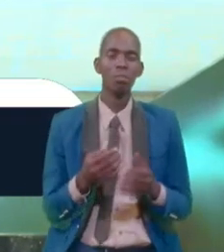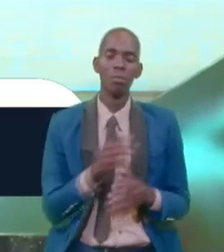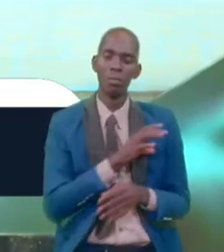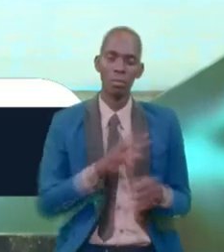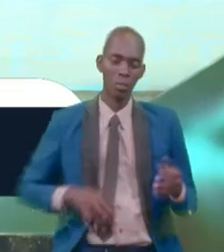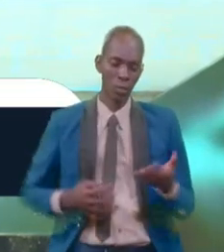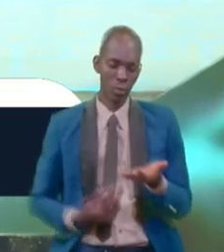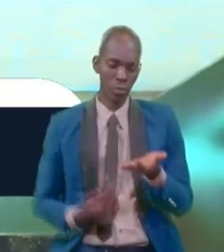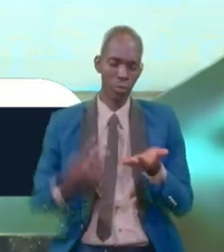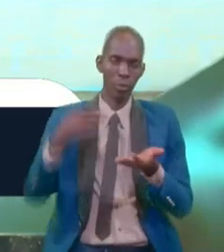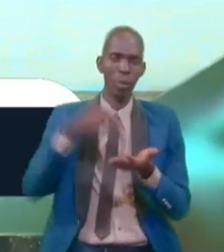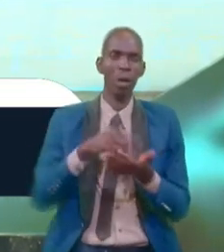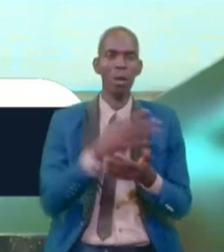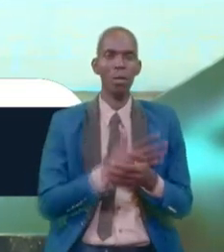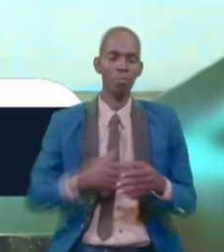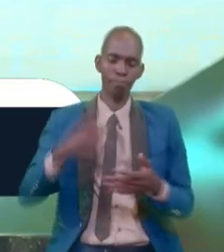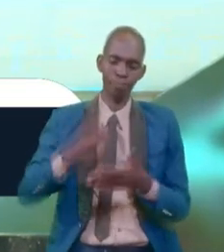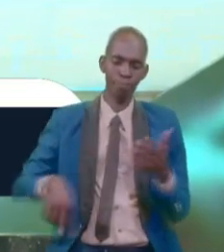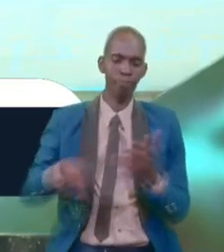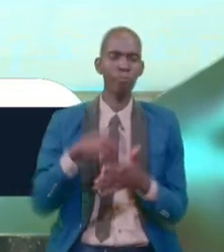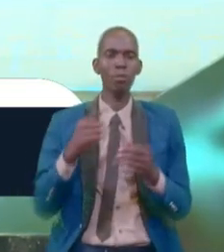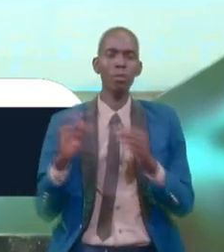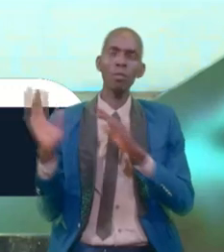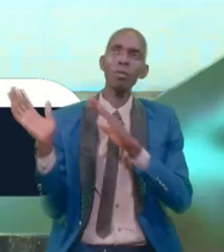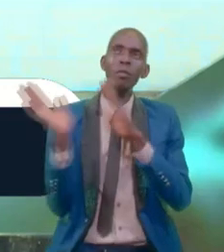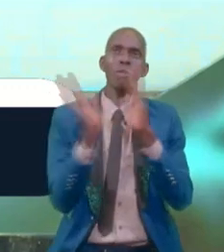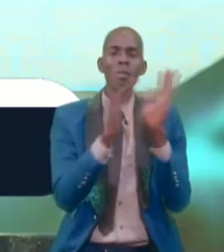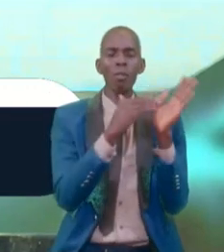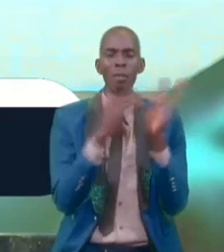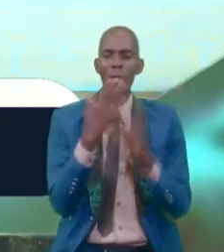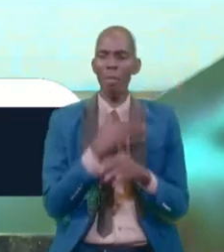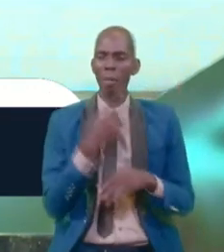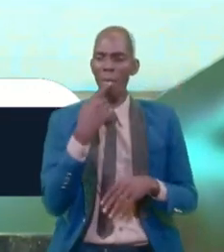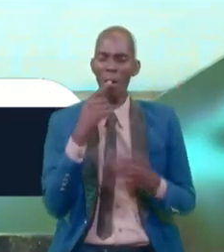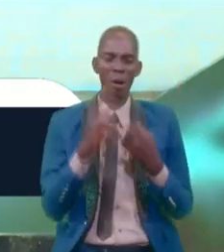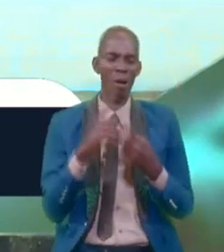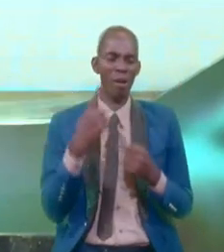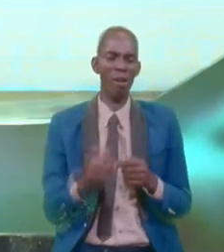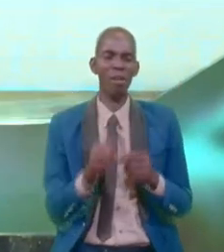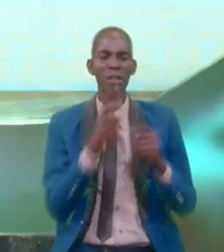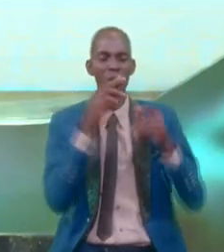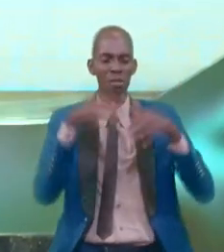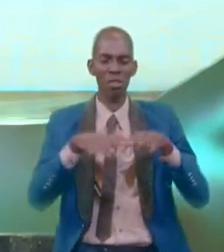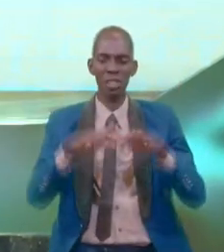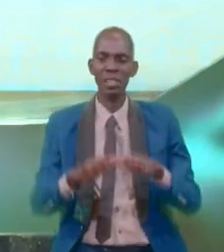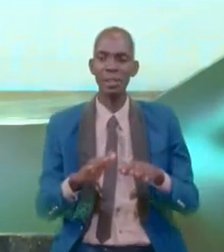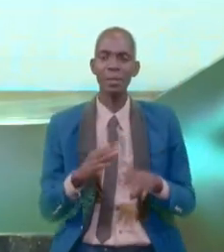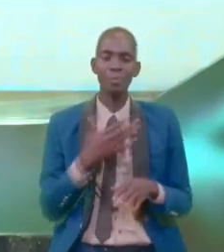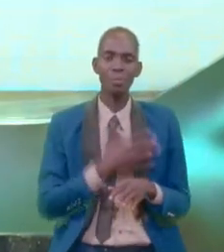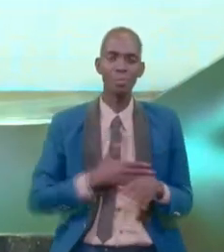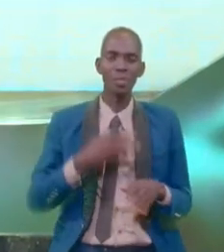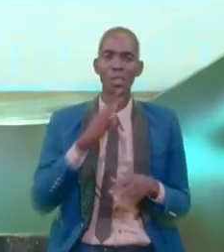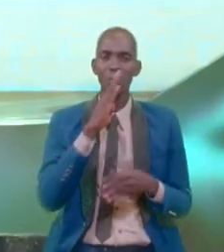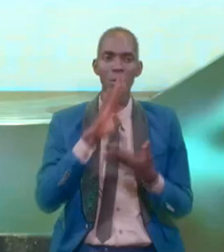S'étant réveillé, il menaça le vent et dit à la mer, « Silence, tais-toi. »